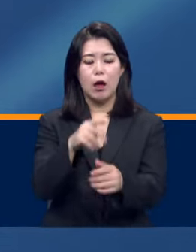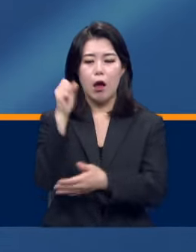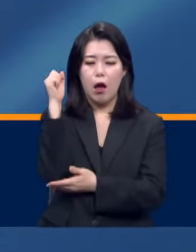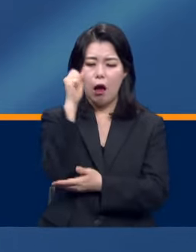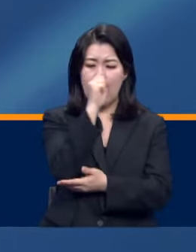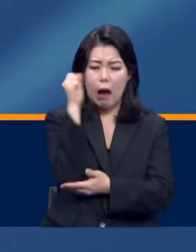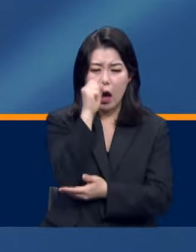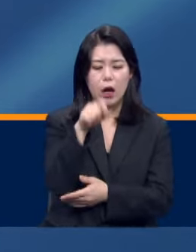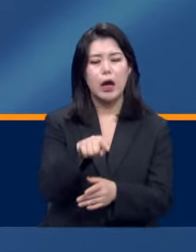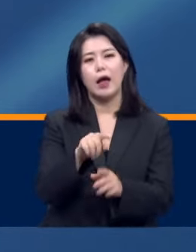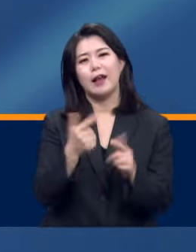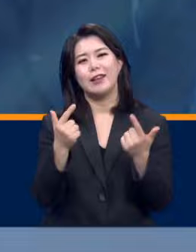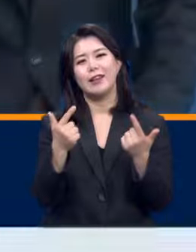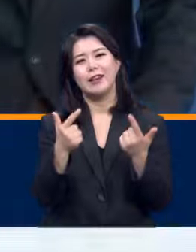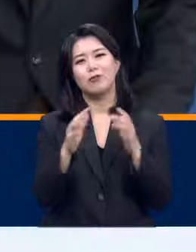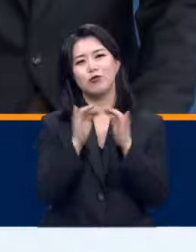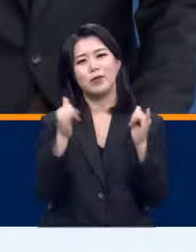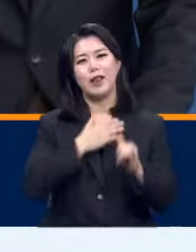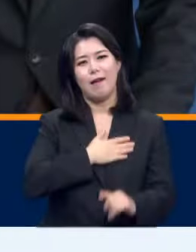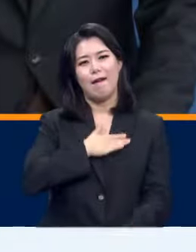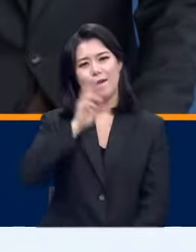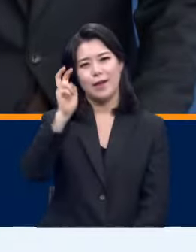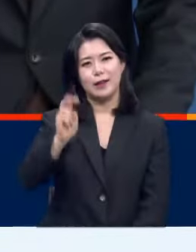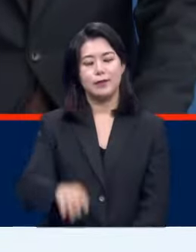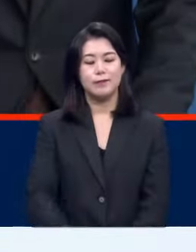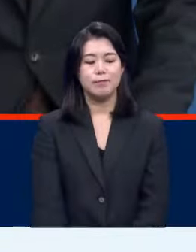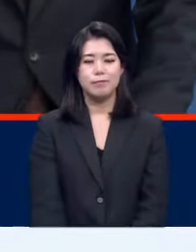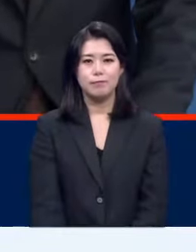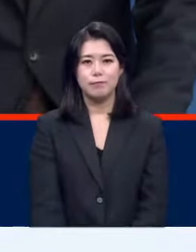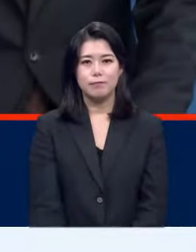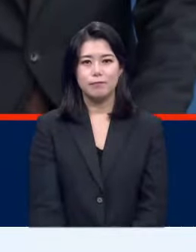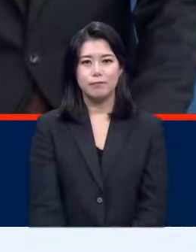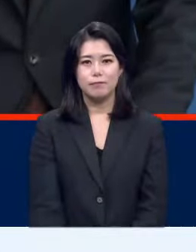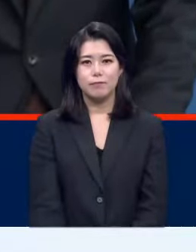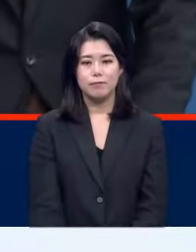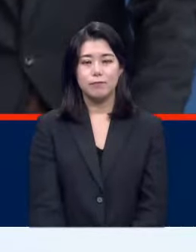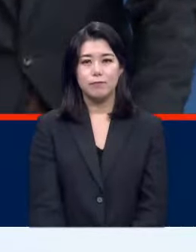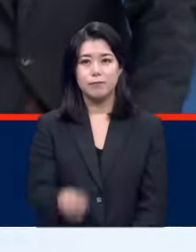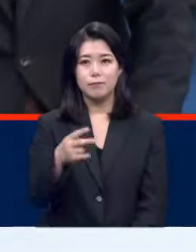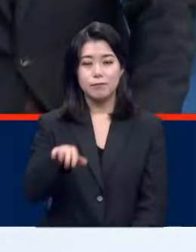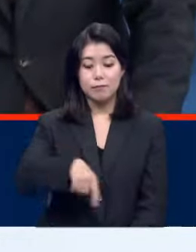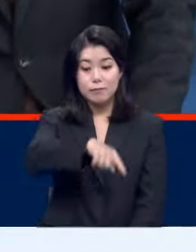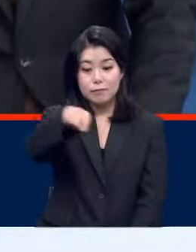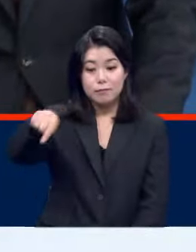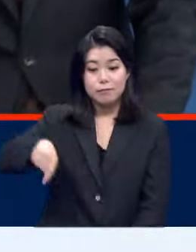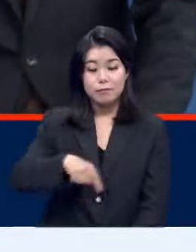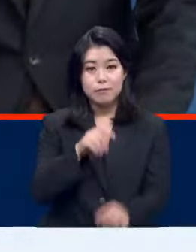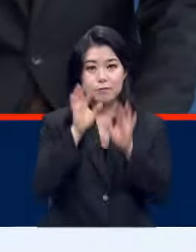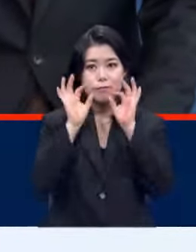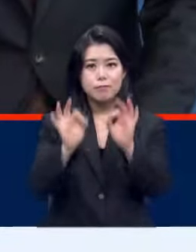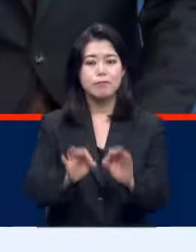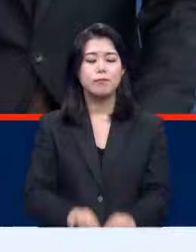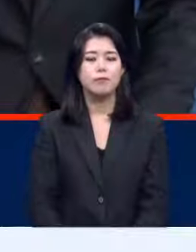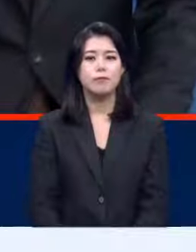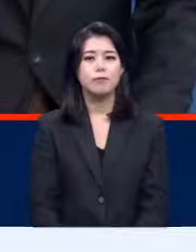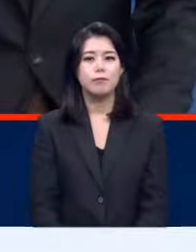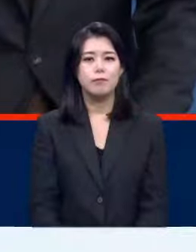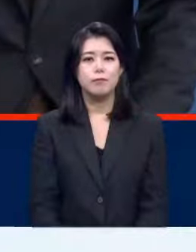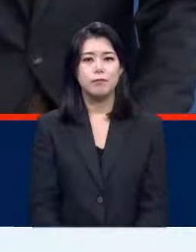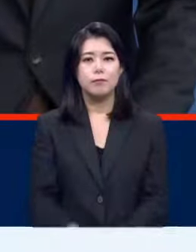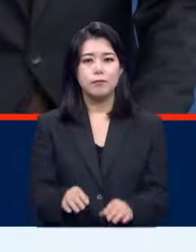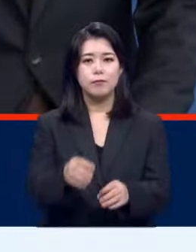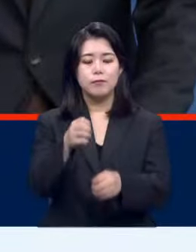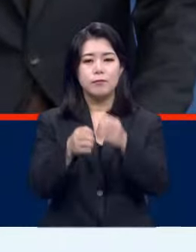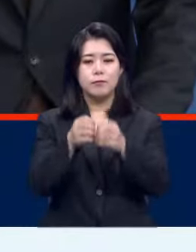사람도 아니다 이것도 국민 여러분들께서 알고 계실 것 같습니다 어 그리고 그때 당시 상황을 제가 하나 정도 말씀드리고 싶은데 여기 창원